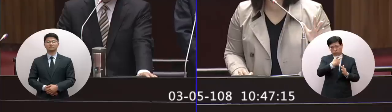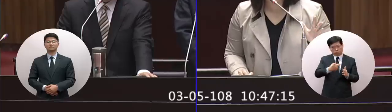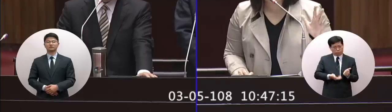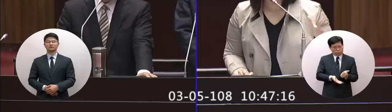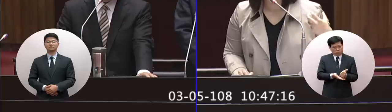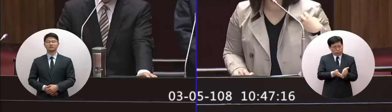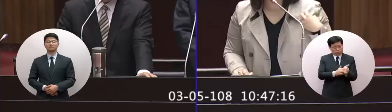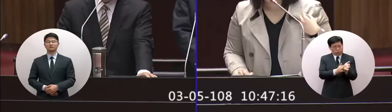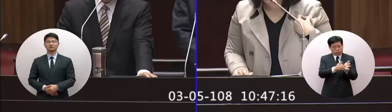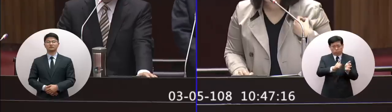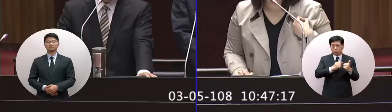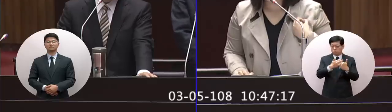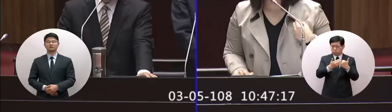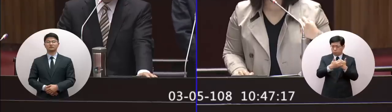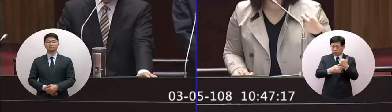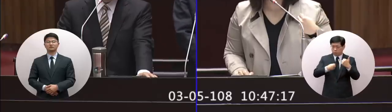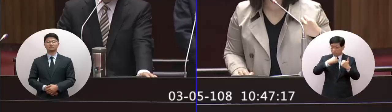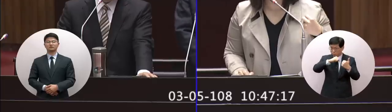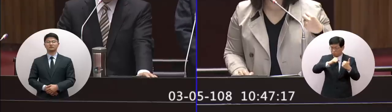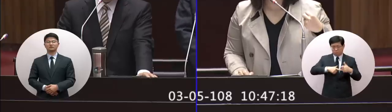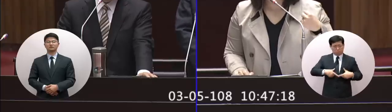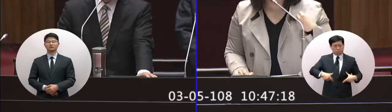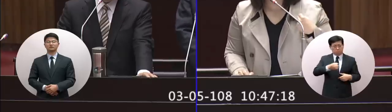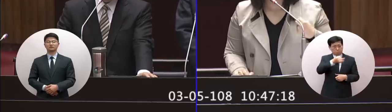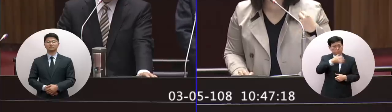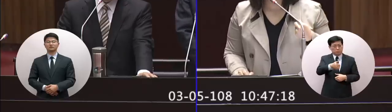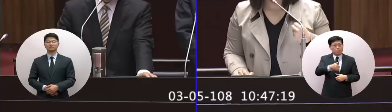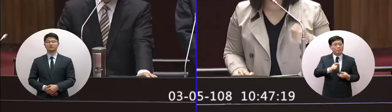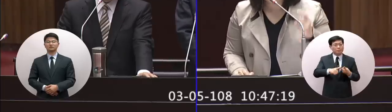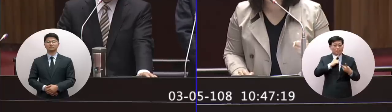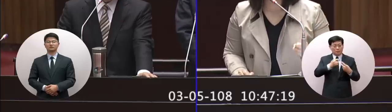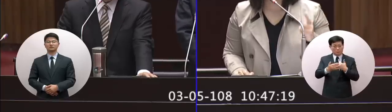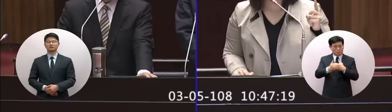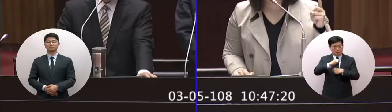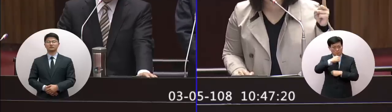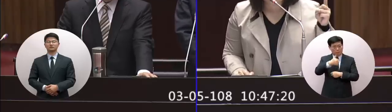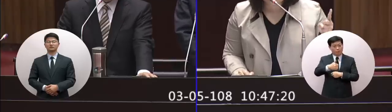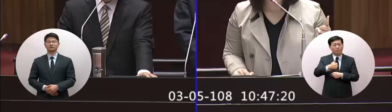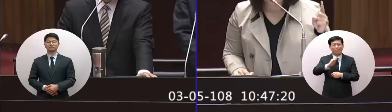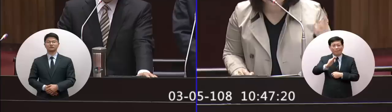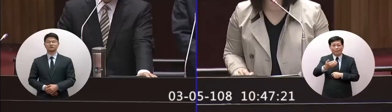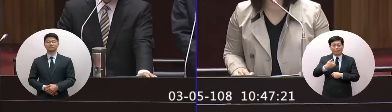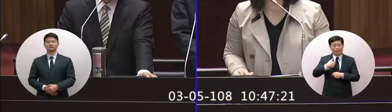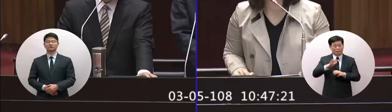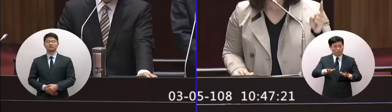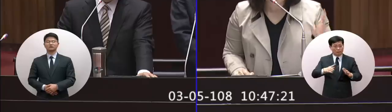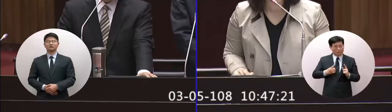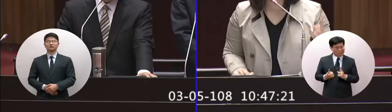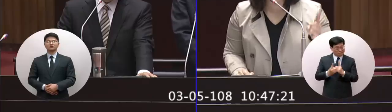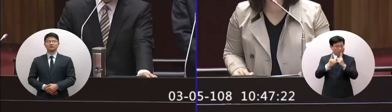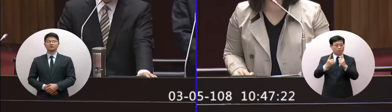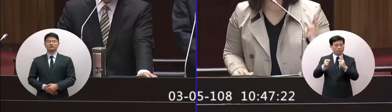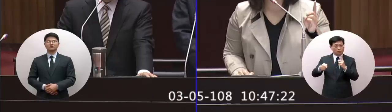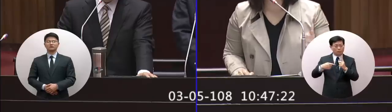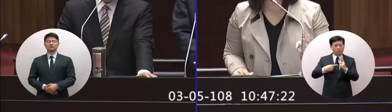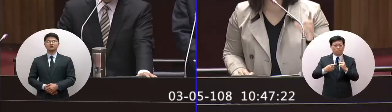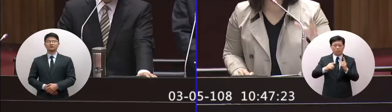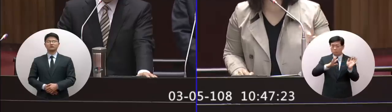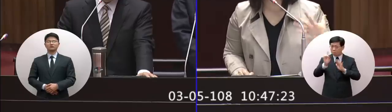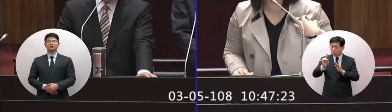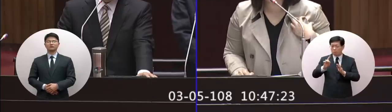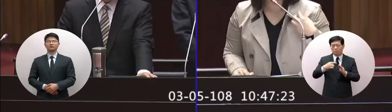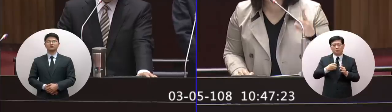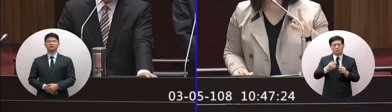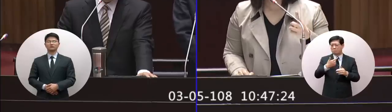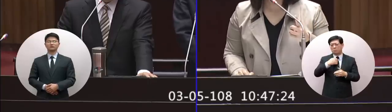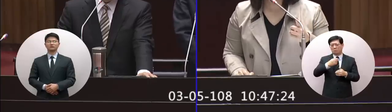赏你保家卫国这个 gas， 或者让人民可以有安全感的这个 gas， 但是我们必须要面对现实。而不是要人民